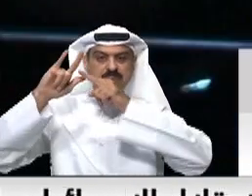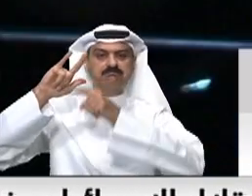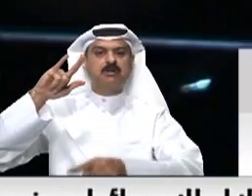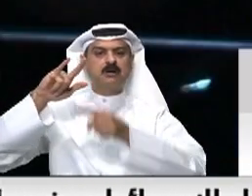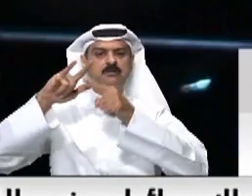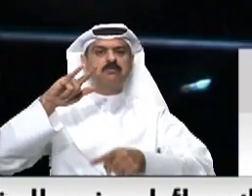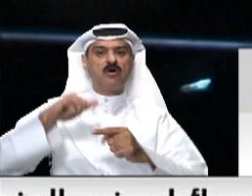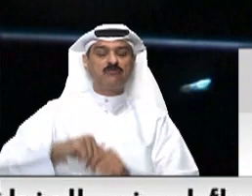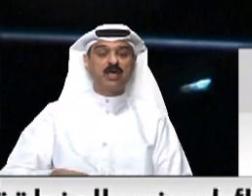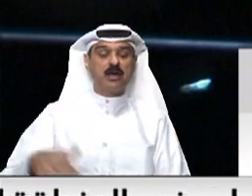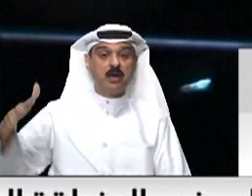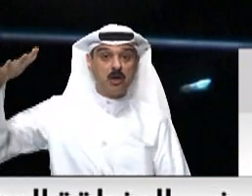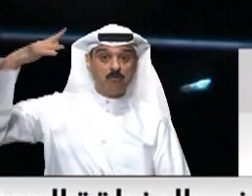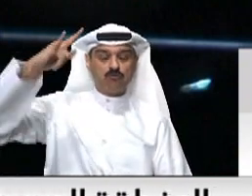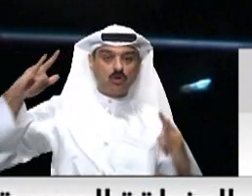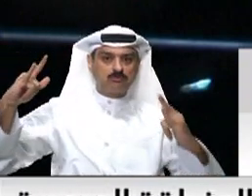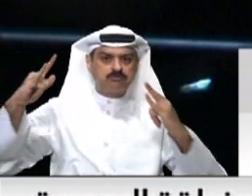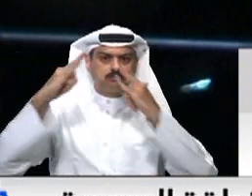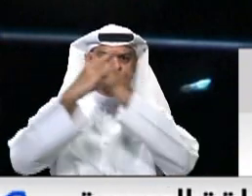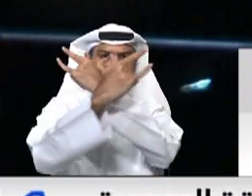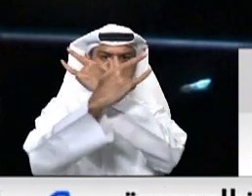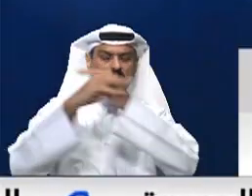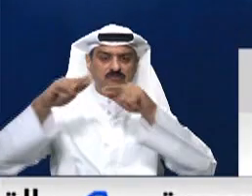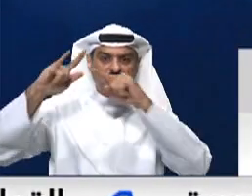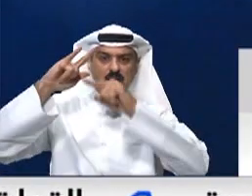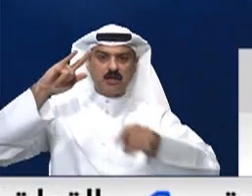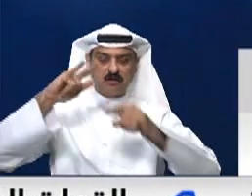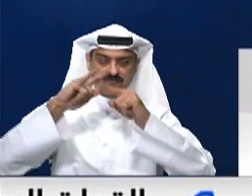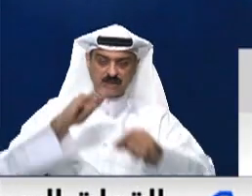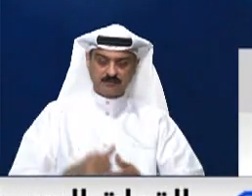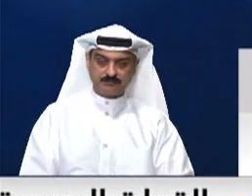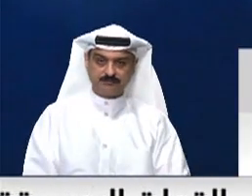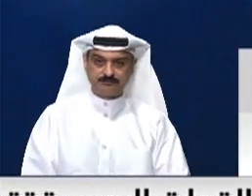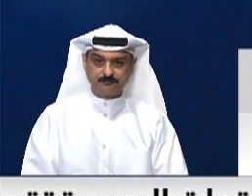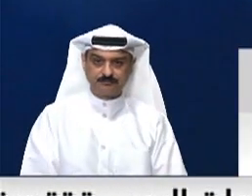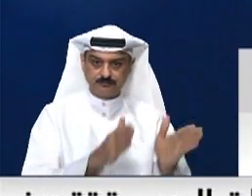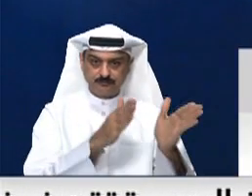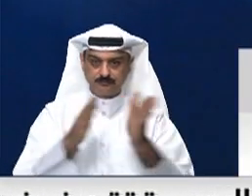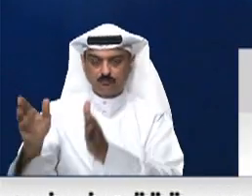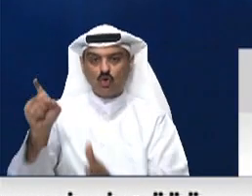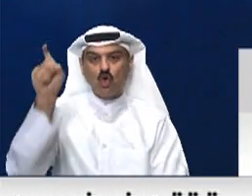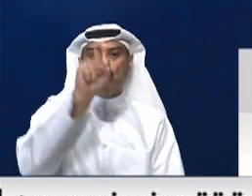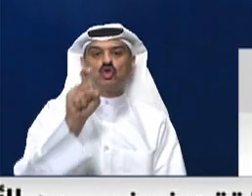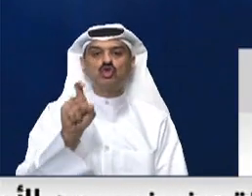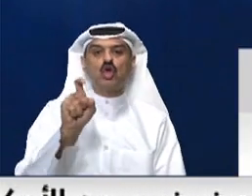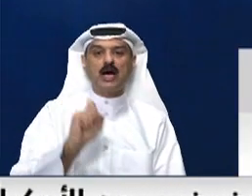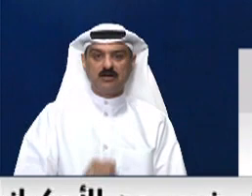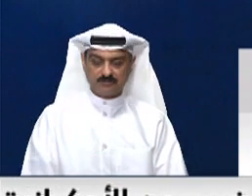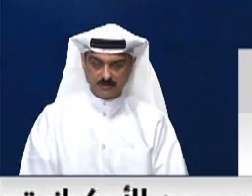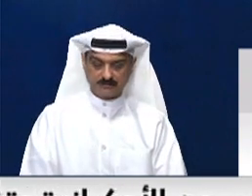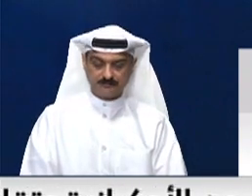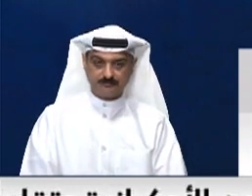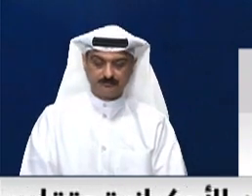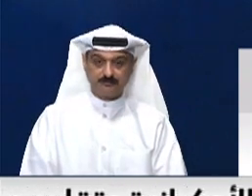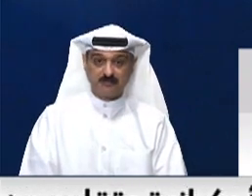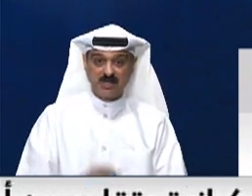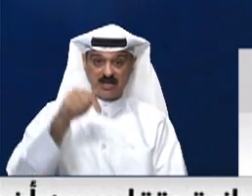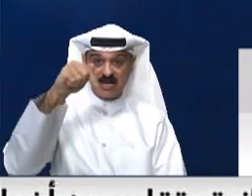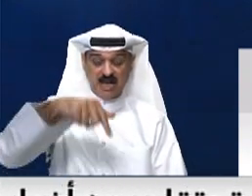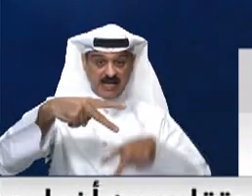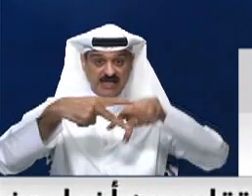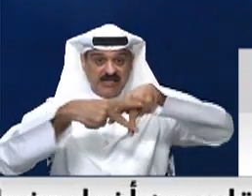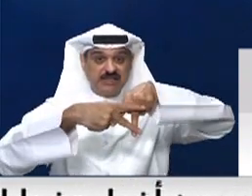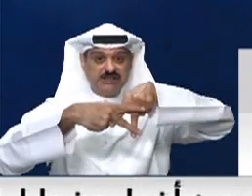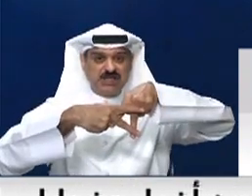الحربي وكذلك من قبل المدفعية الإسرائيلية. اسمح لي فالح، بالتزامن مع تصعيد قوات